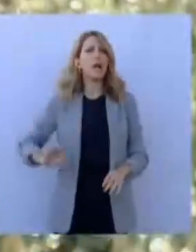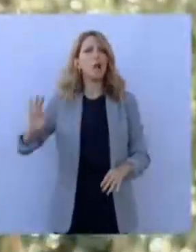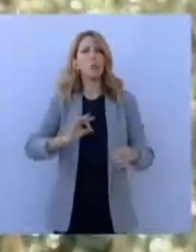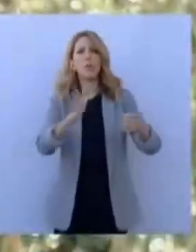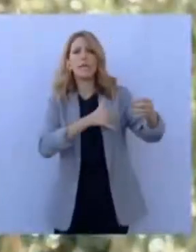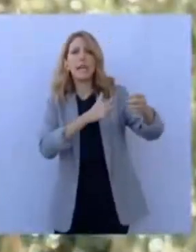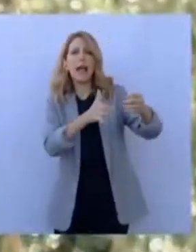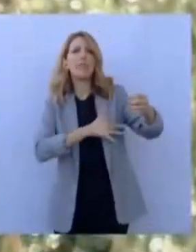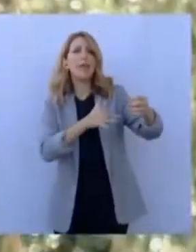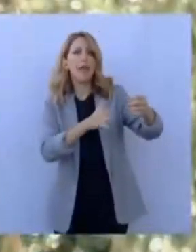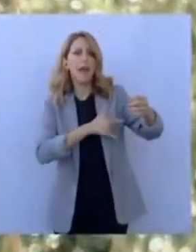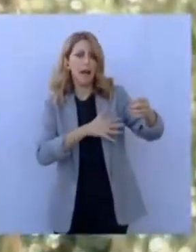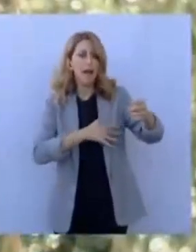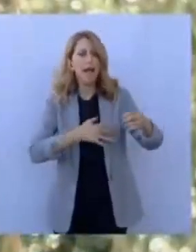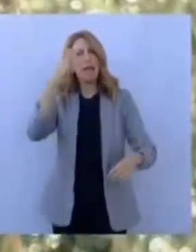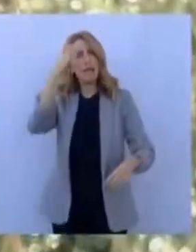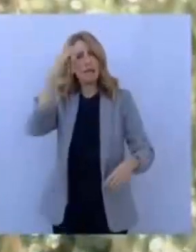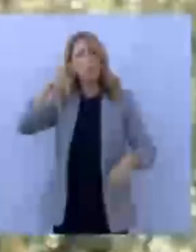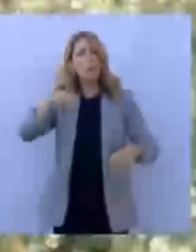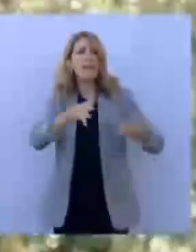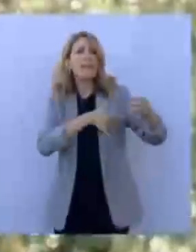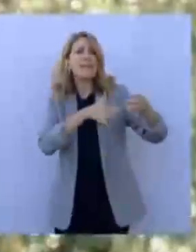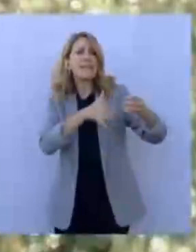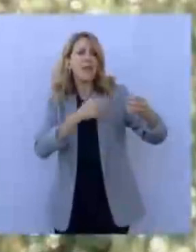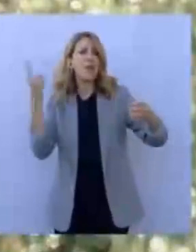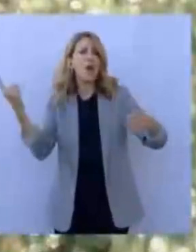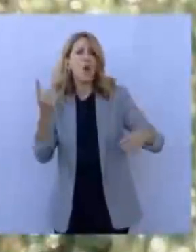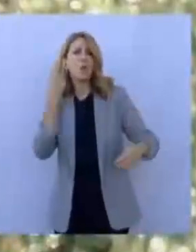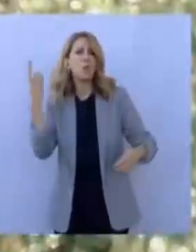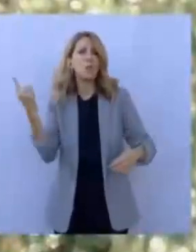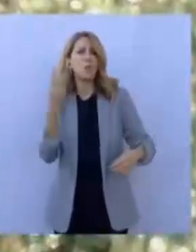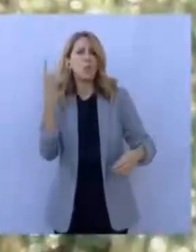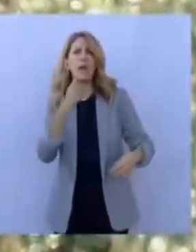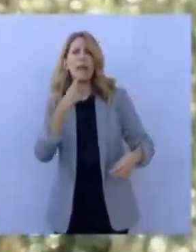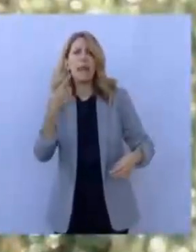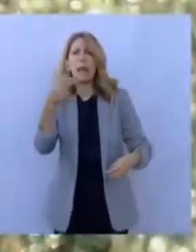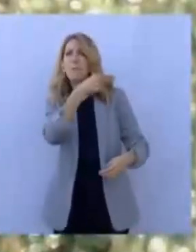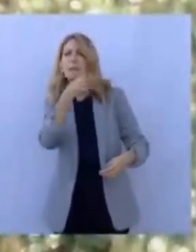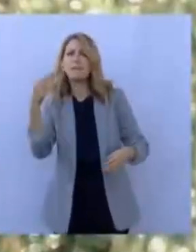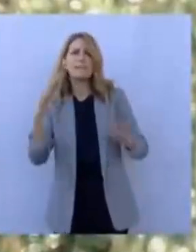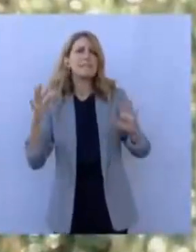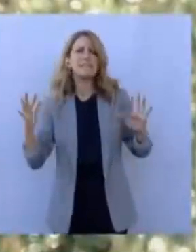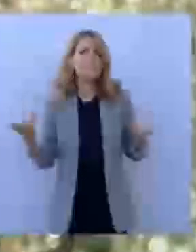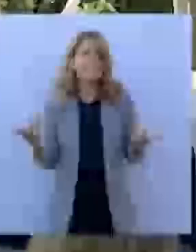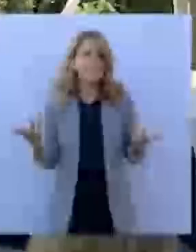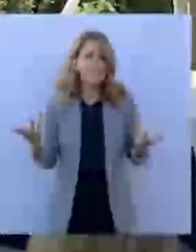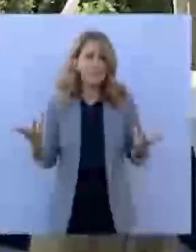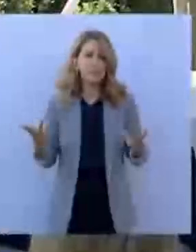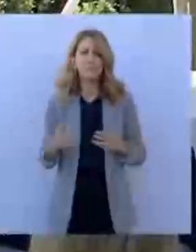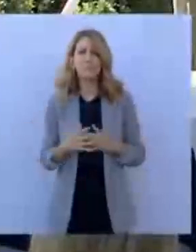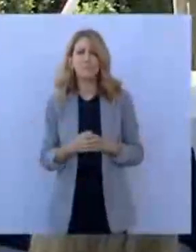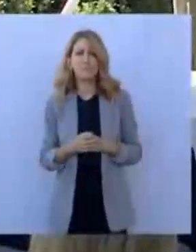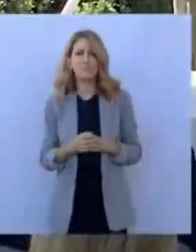relevant here today. That proverb says, two shorten the road. So two